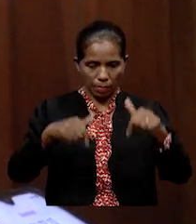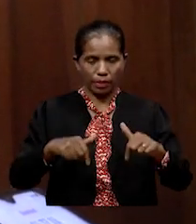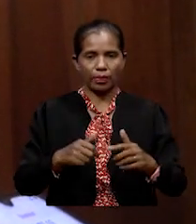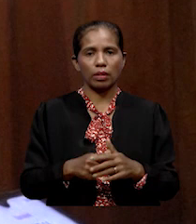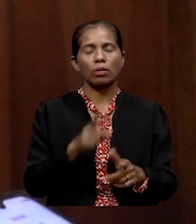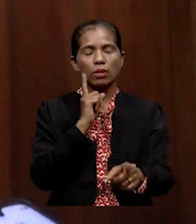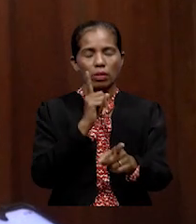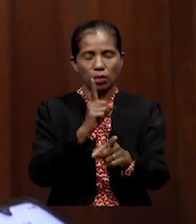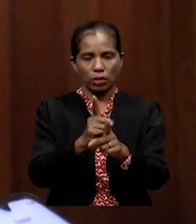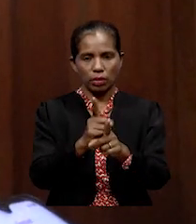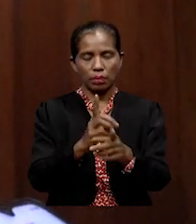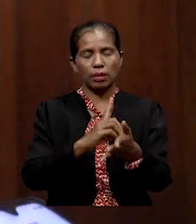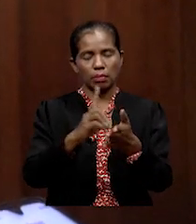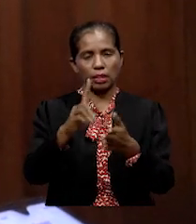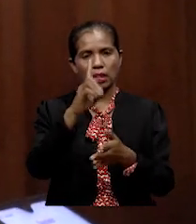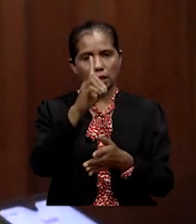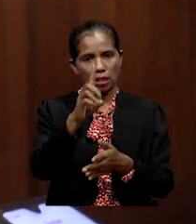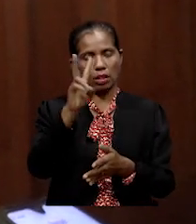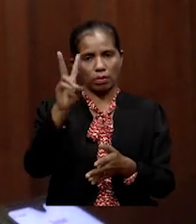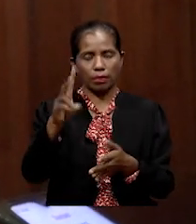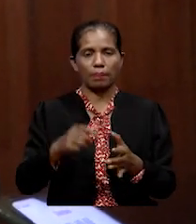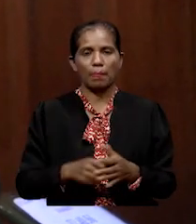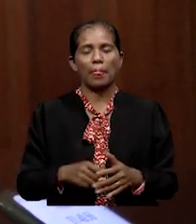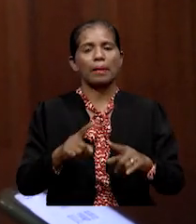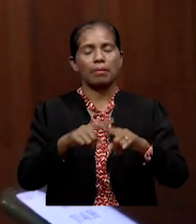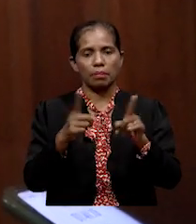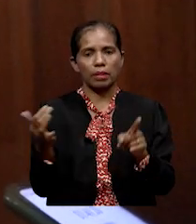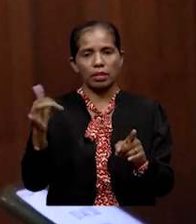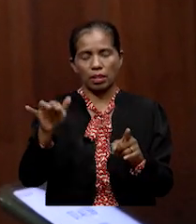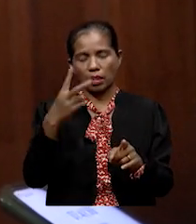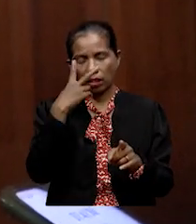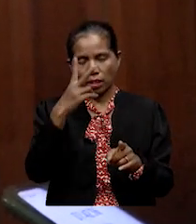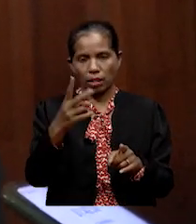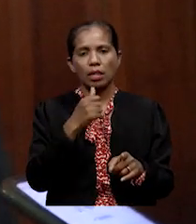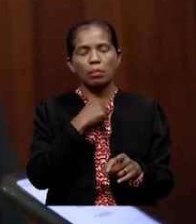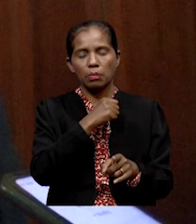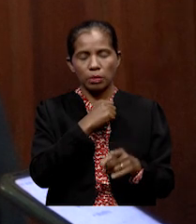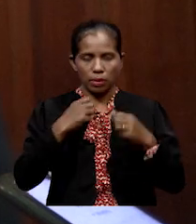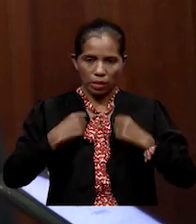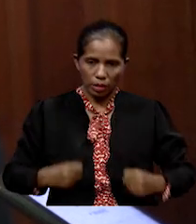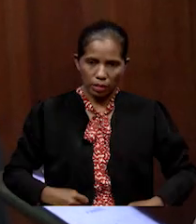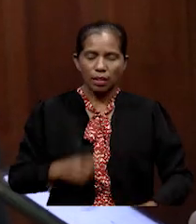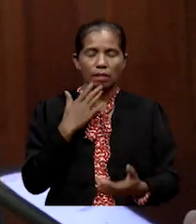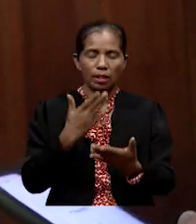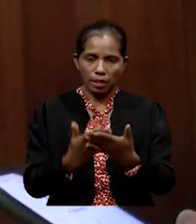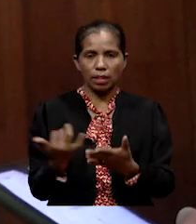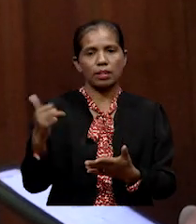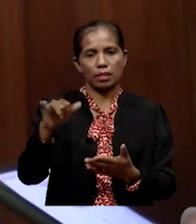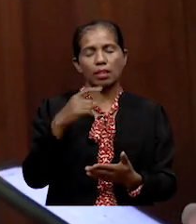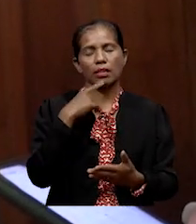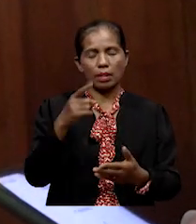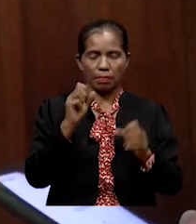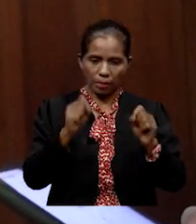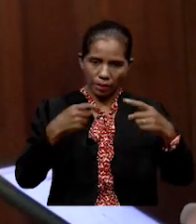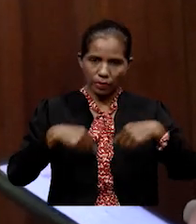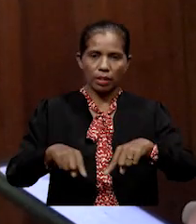bele prolongatan semana ida ke semana rua. Mai be sir hare bang bis muni kondisi on dia kona, tahu sir ada nih bele fila ba